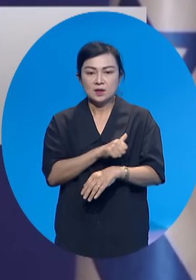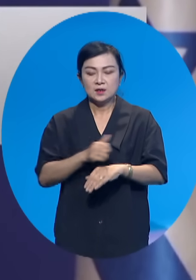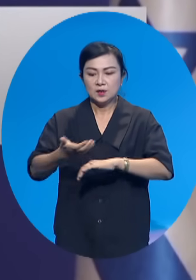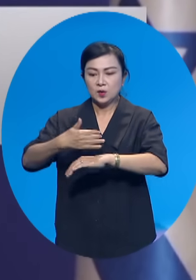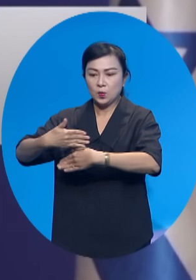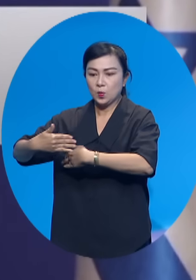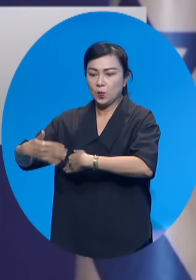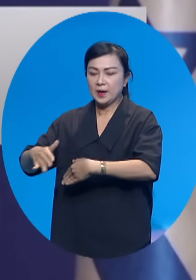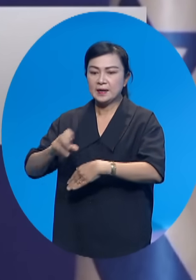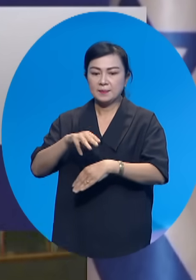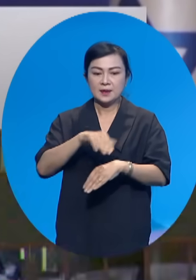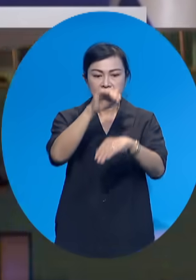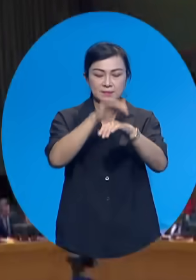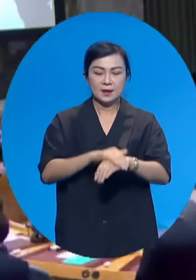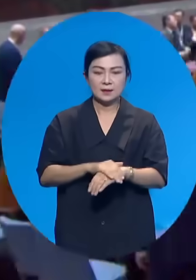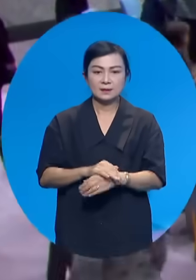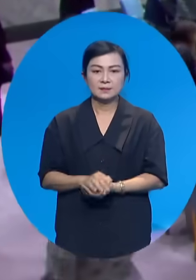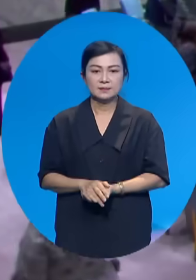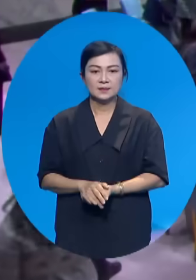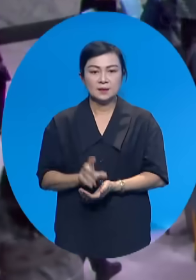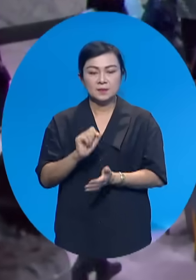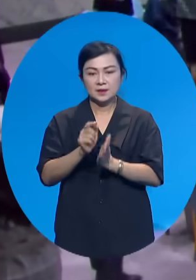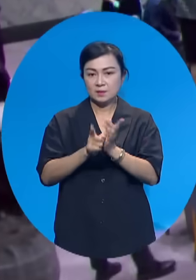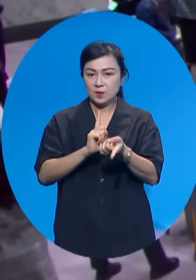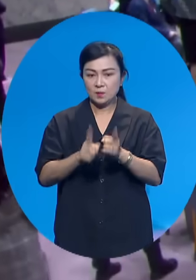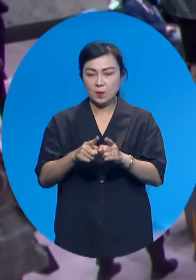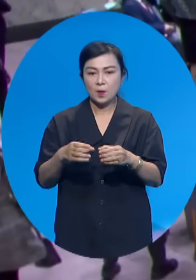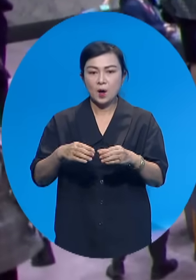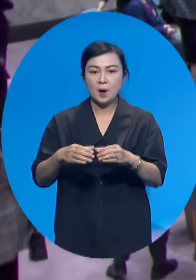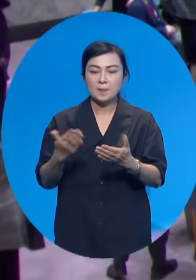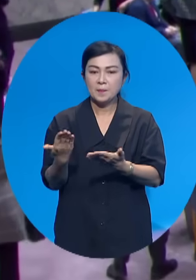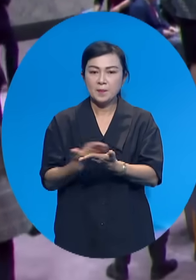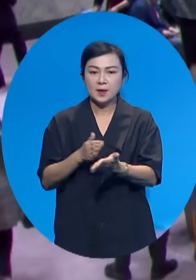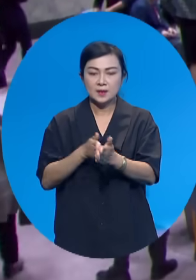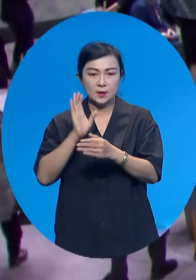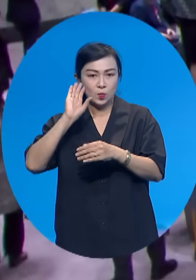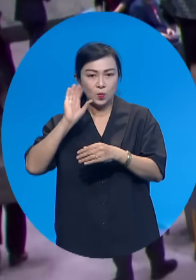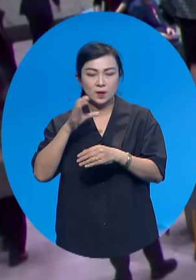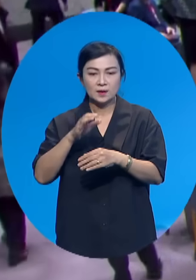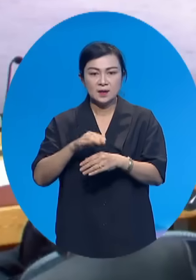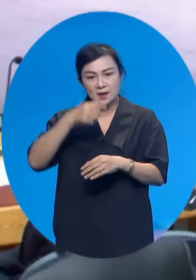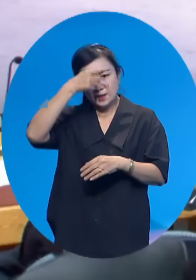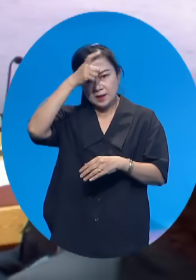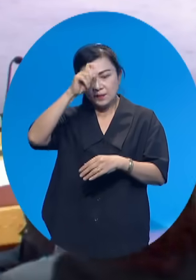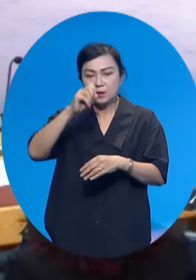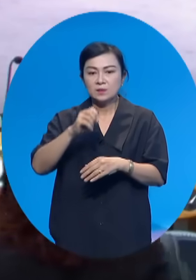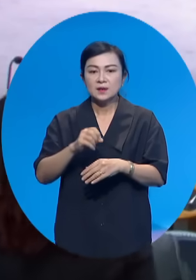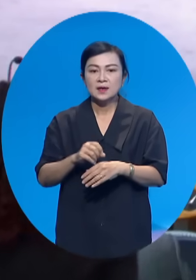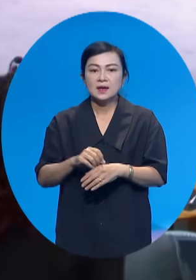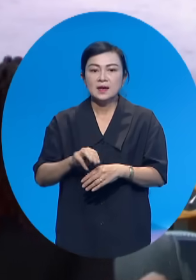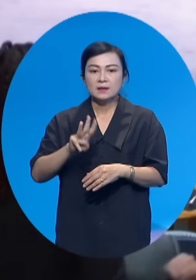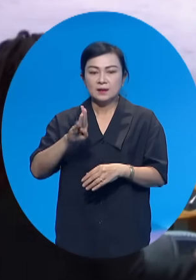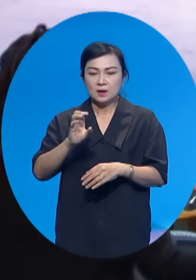ngoài đang bị hamas bắt giữ ngày 10 tháng 11 Trong cuộc họp mới nhất của Hội đồng Bảo an Liên Hiệp Quốc tổng giám đốc tổ chức y tế thế giới